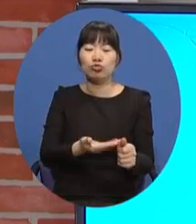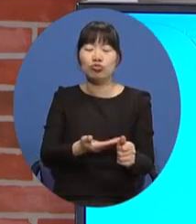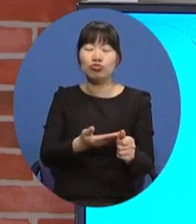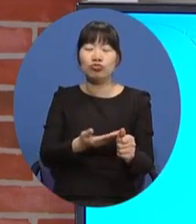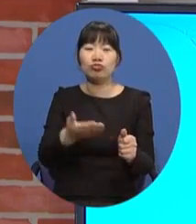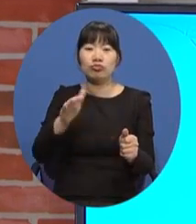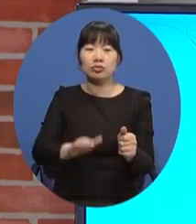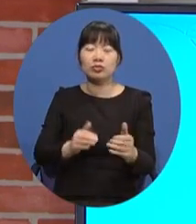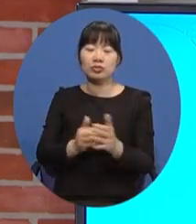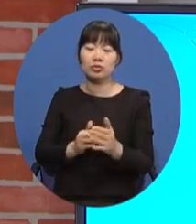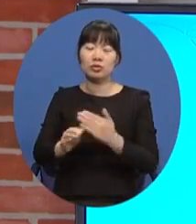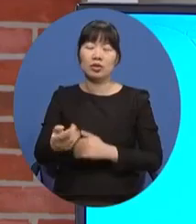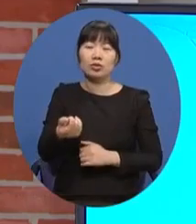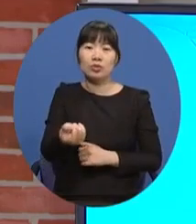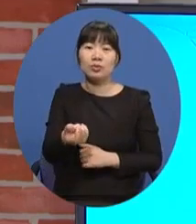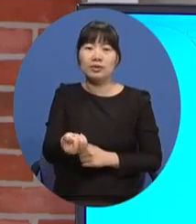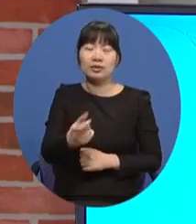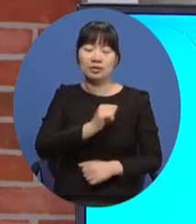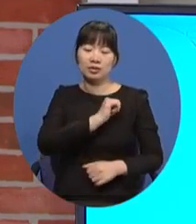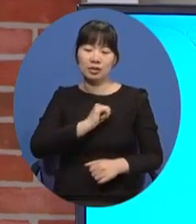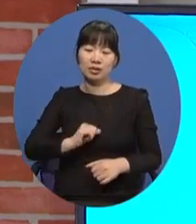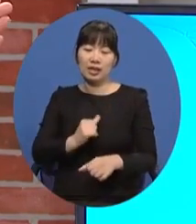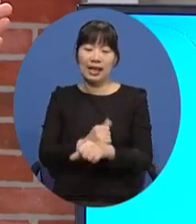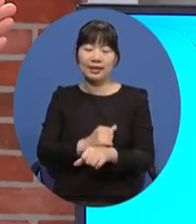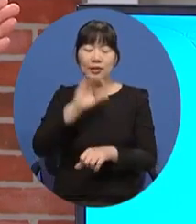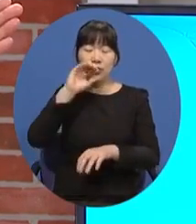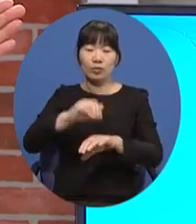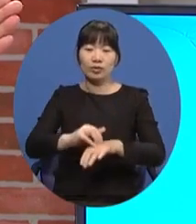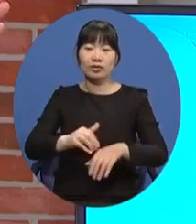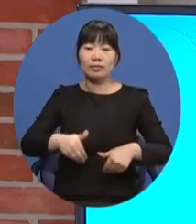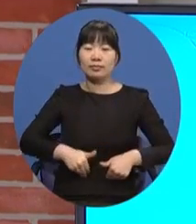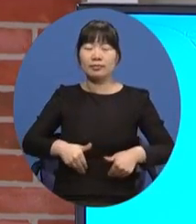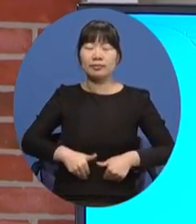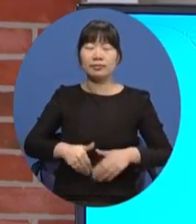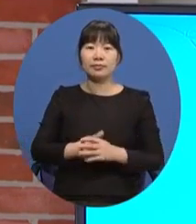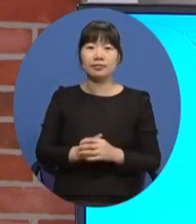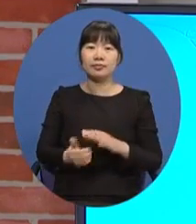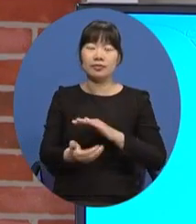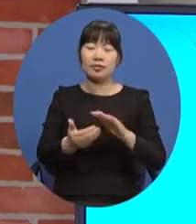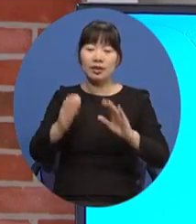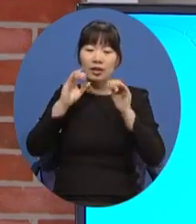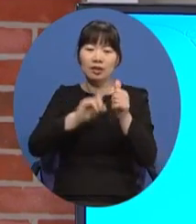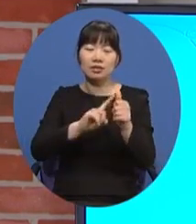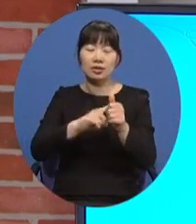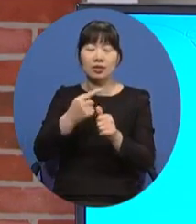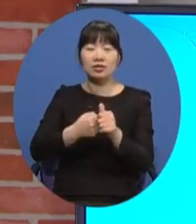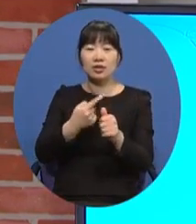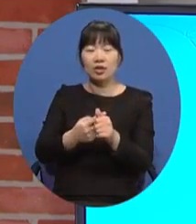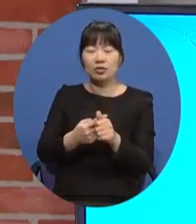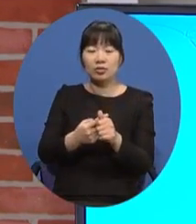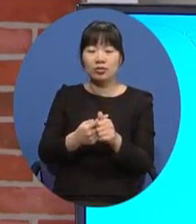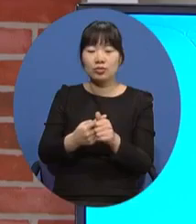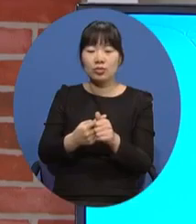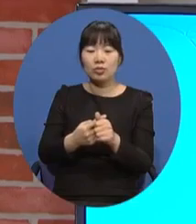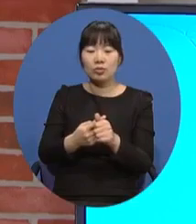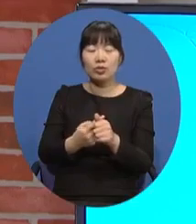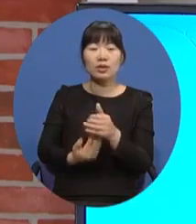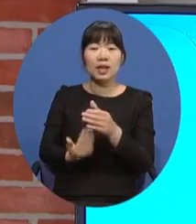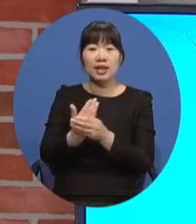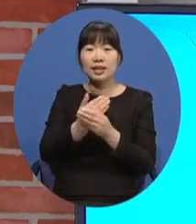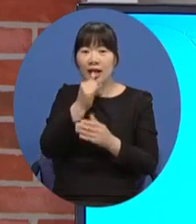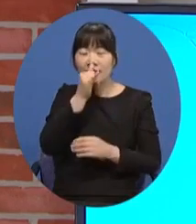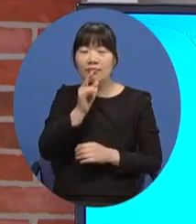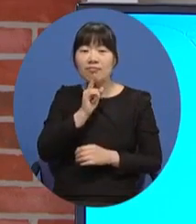되지만 그 이후로는 조금씩 이제 절제하는 훈련이 필요합니다. 아까 아이들은 절로 자기가 생긴다 그랬지만